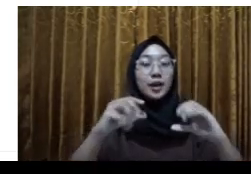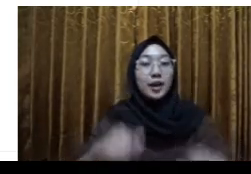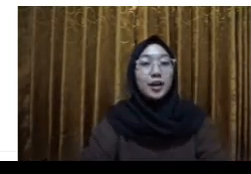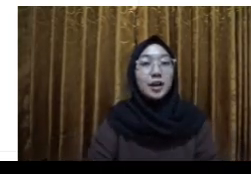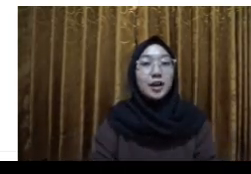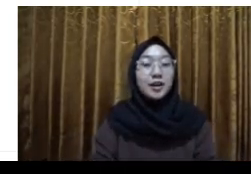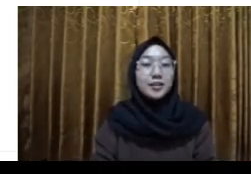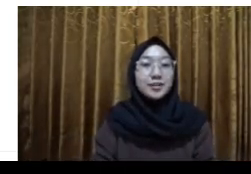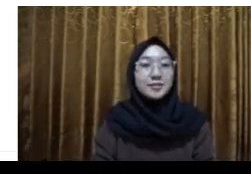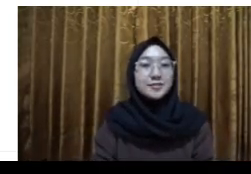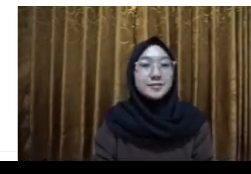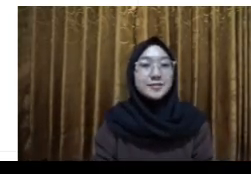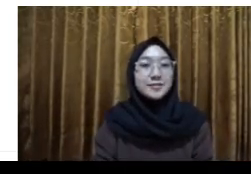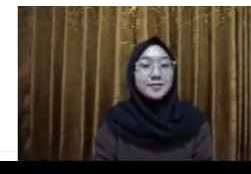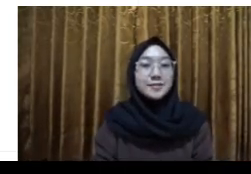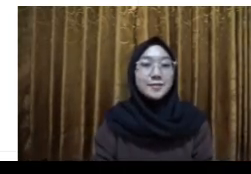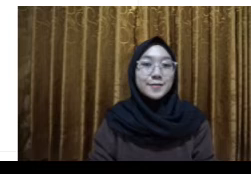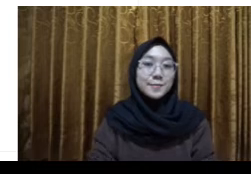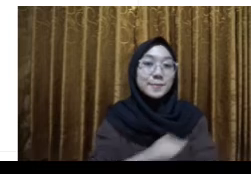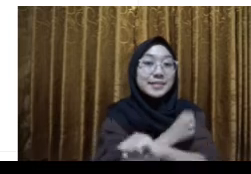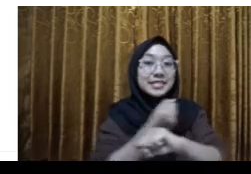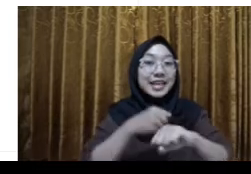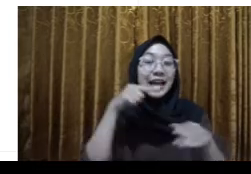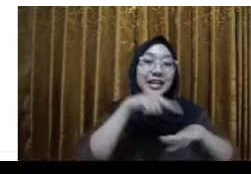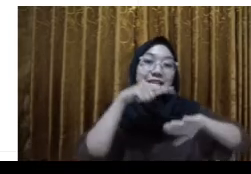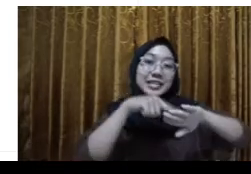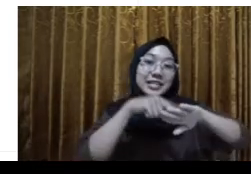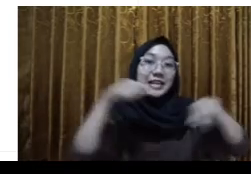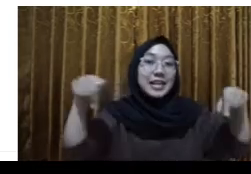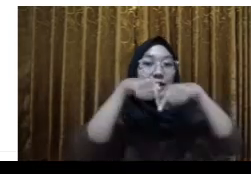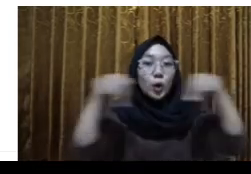video ini nantinya. Terima kasih sudah menyimak